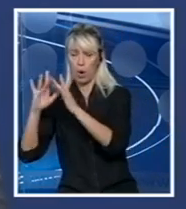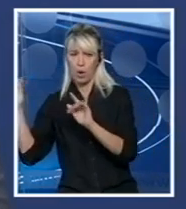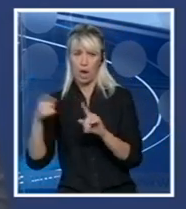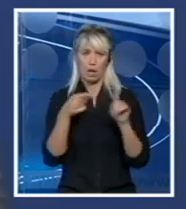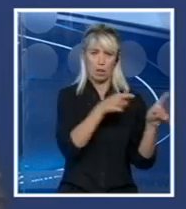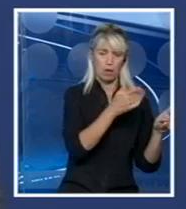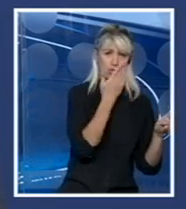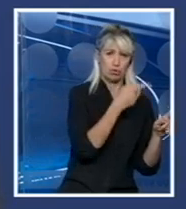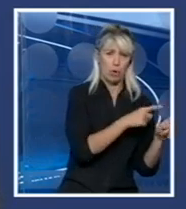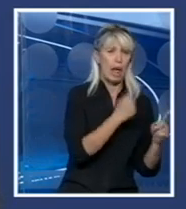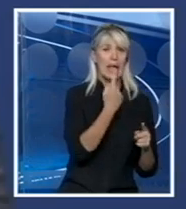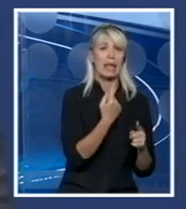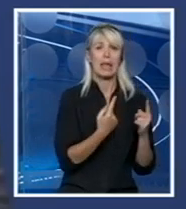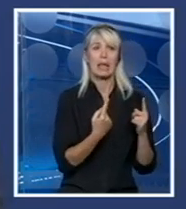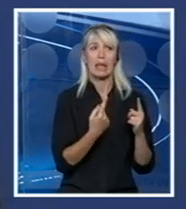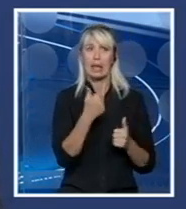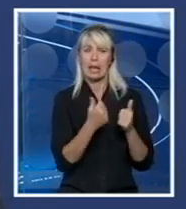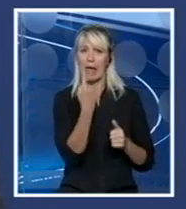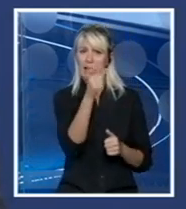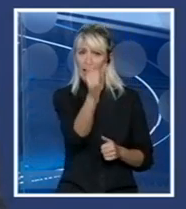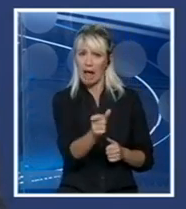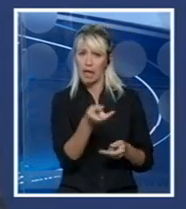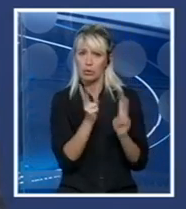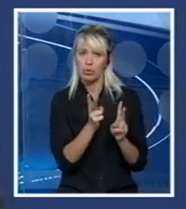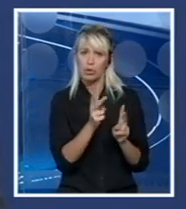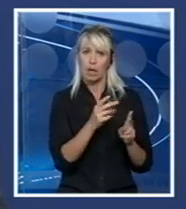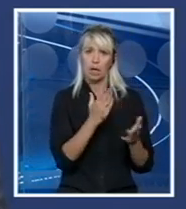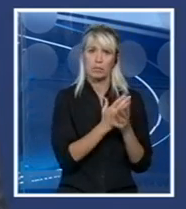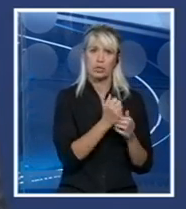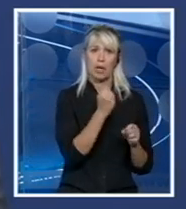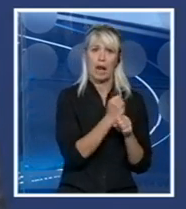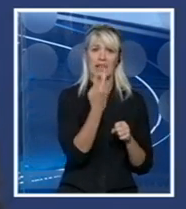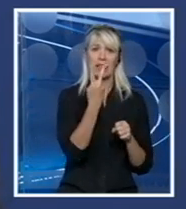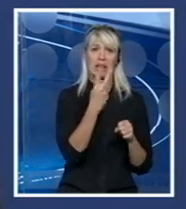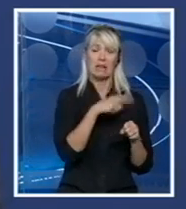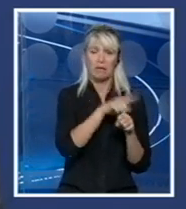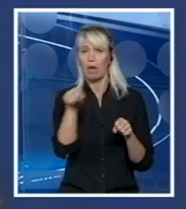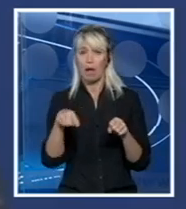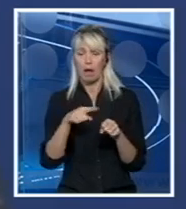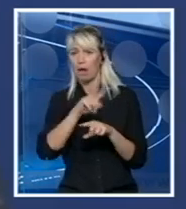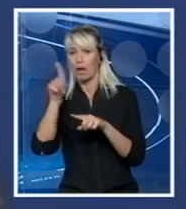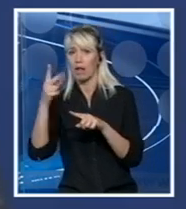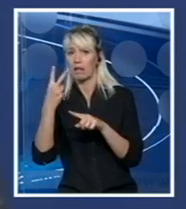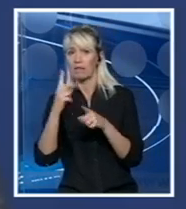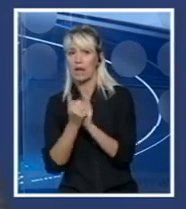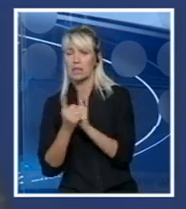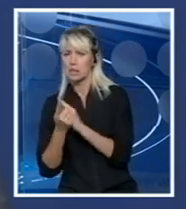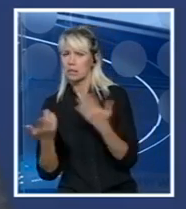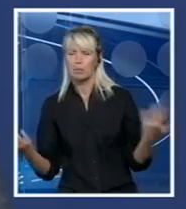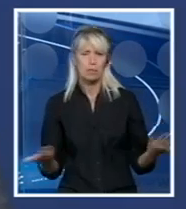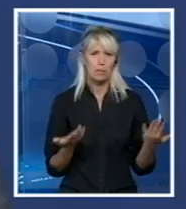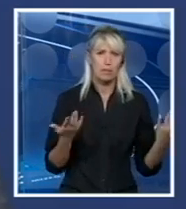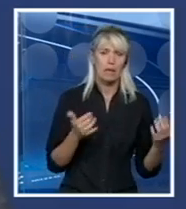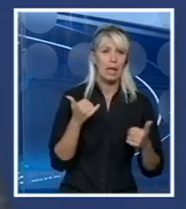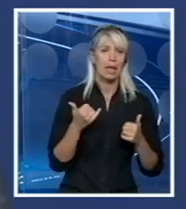učitelj raditi dve smene? A ako nije ni tako, prosto da li, prosto šta to znači? Da li će đaci